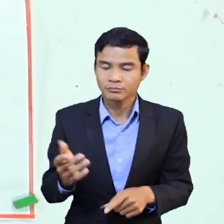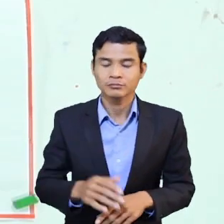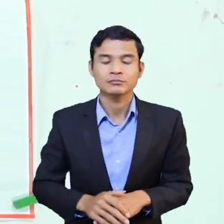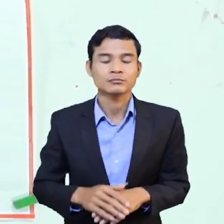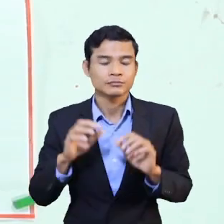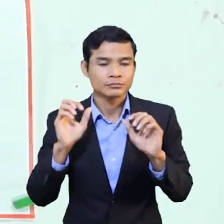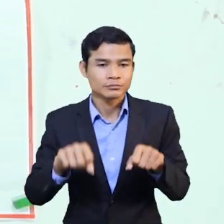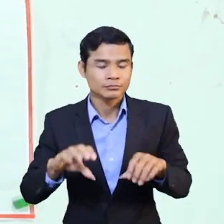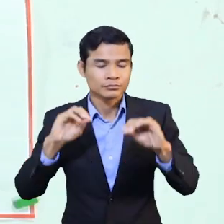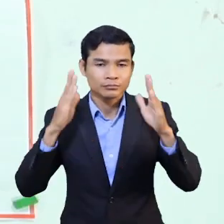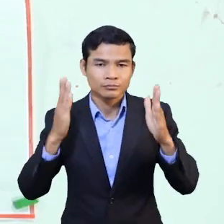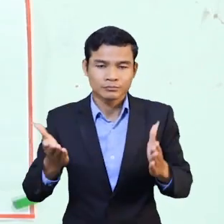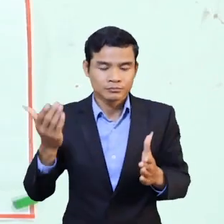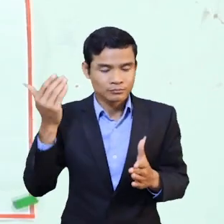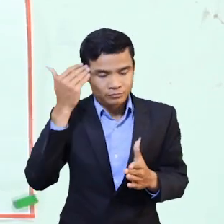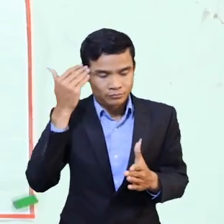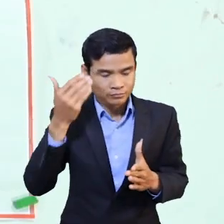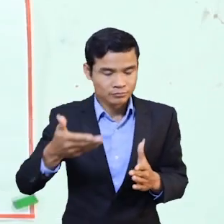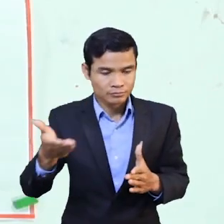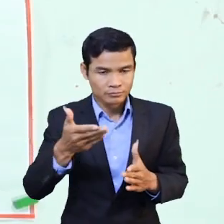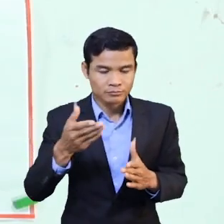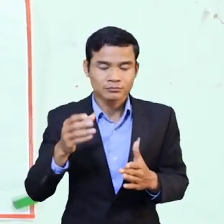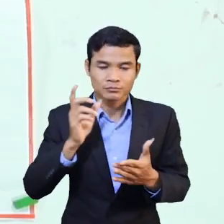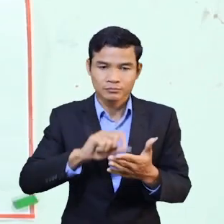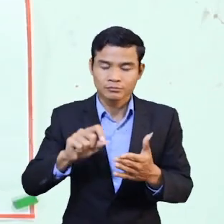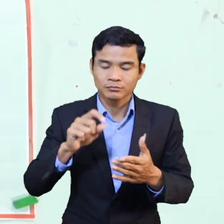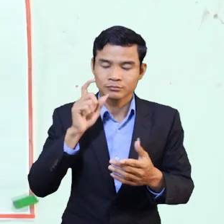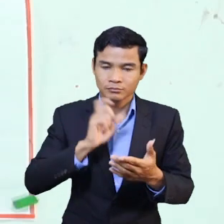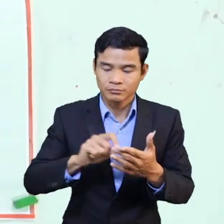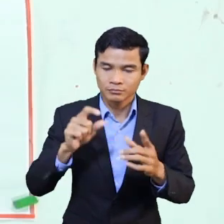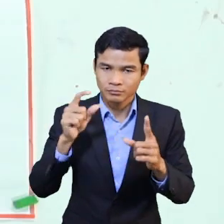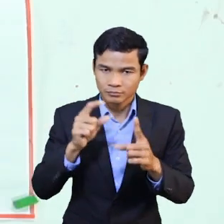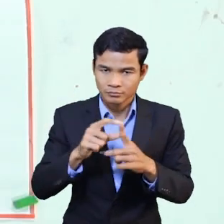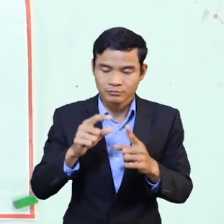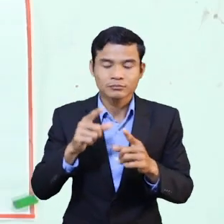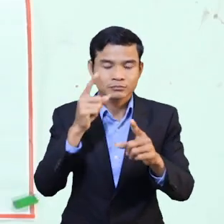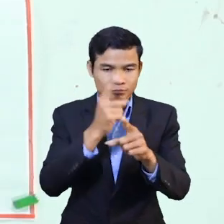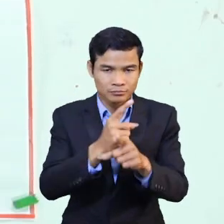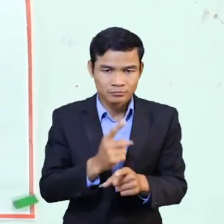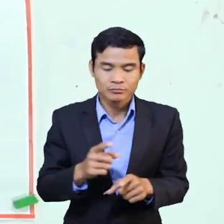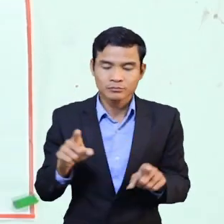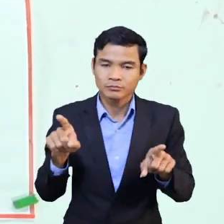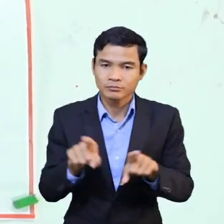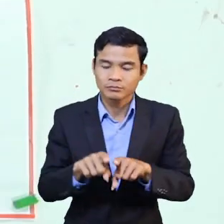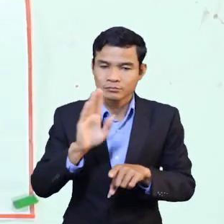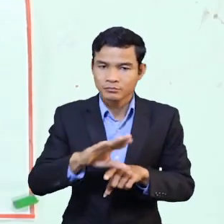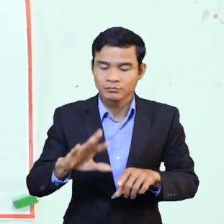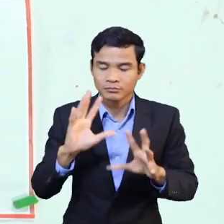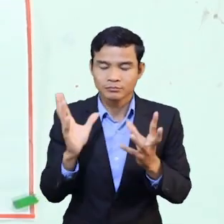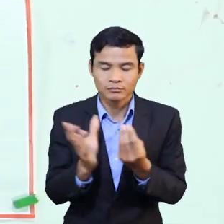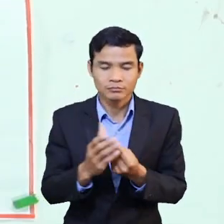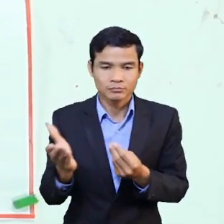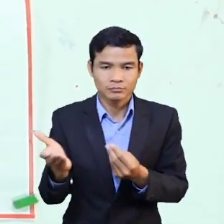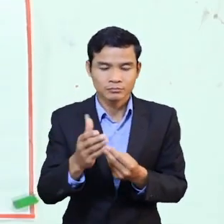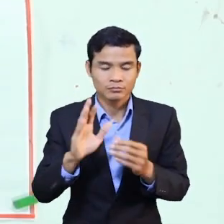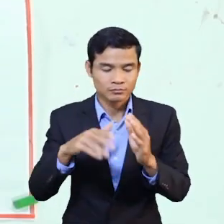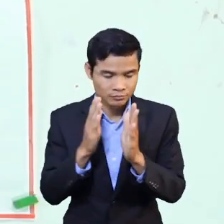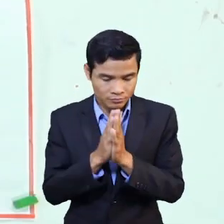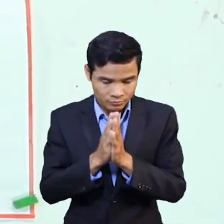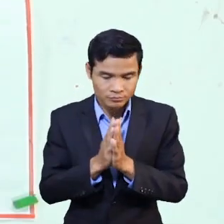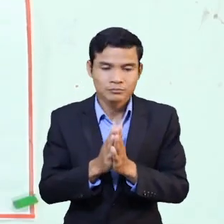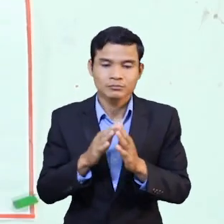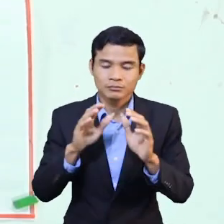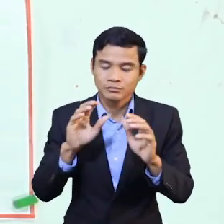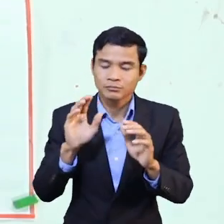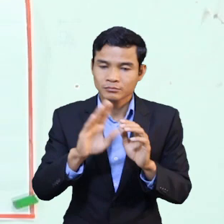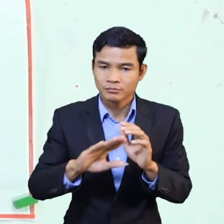chà nếu lúc sang khâm thá con tiếng ở nè chà sờ sê bia chà ban trăm trâu khắp khắp nè chà ở con tiếng ở nè đại ban